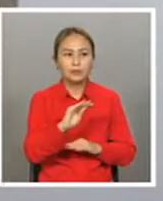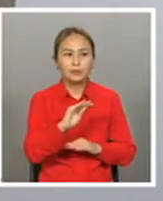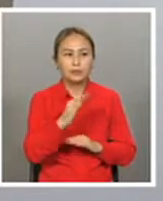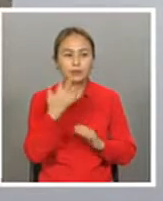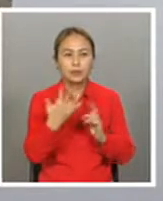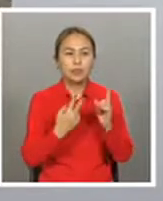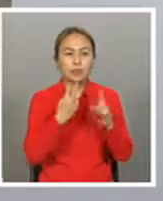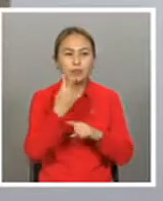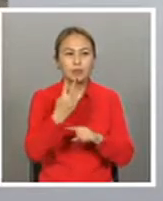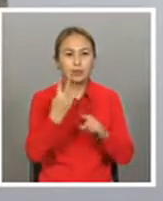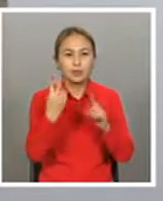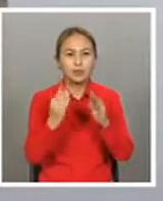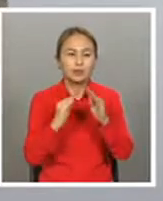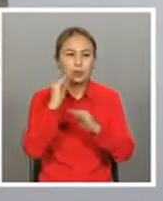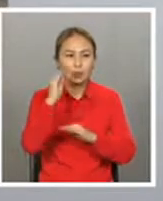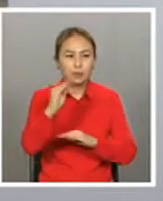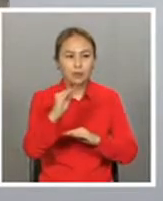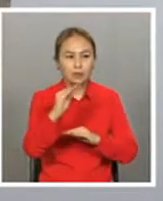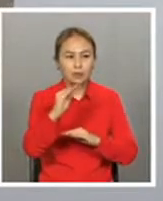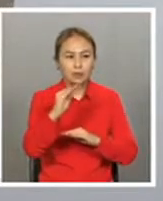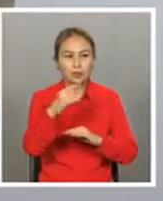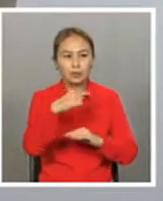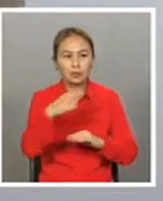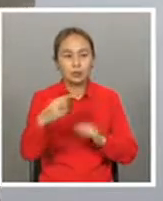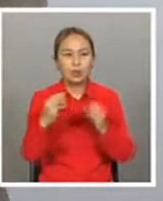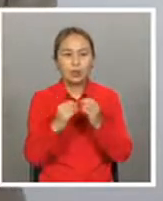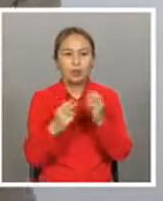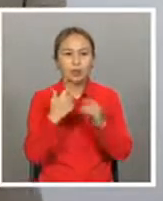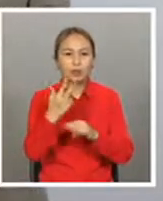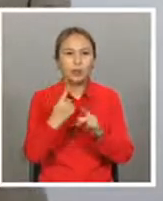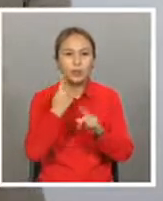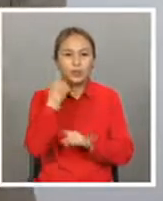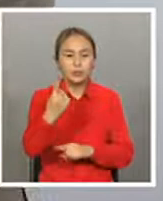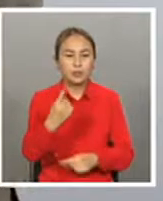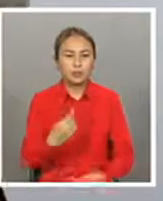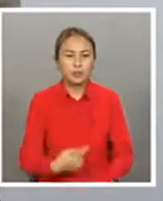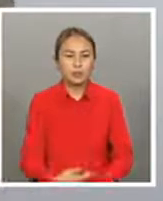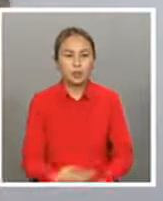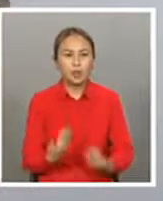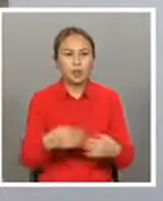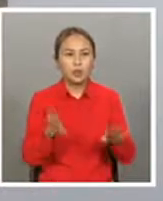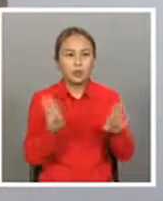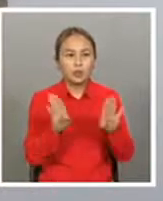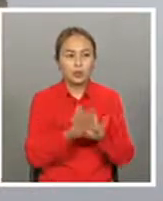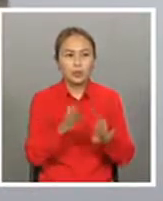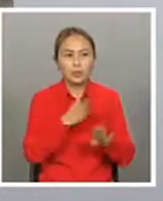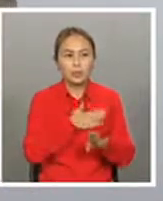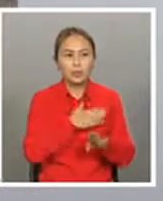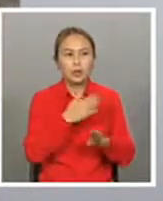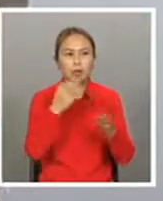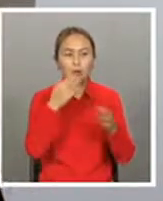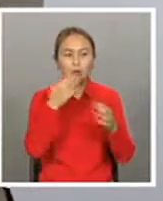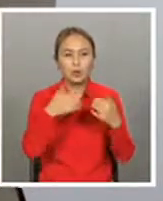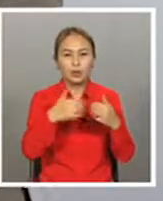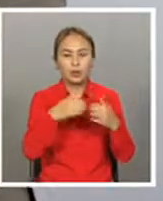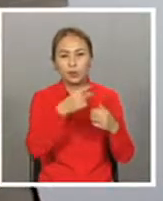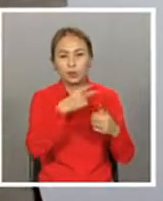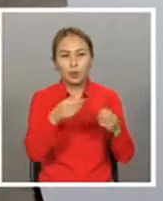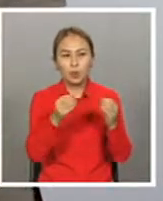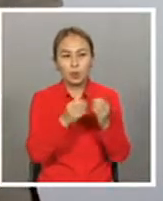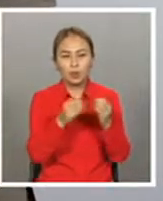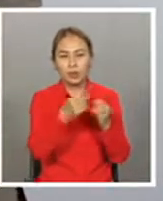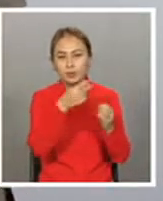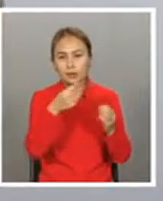5-ден 2-ге 2-ден беремін. 10-нан 3-ке 1-ден беремін. Сонда болар, бізде ортақ бөлімі 10-ға тең